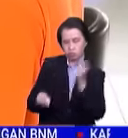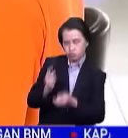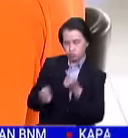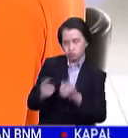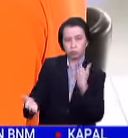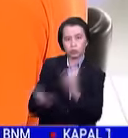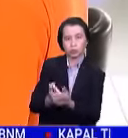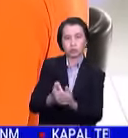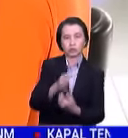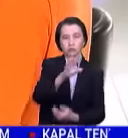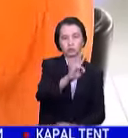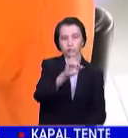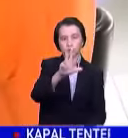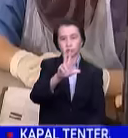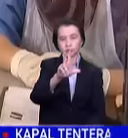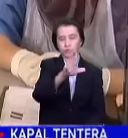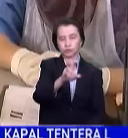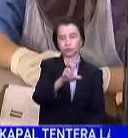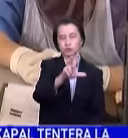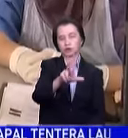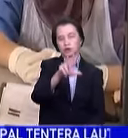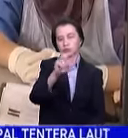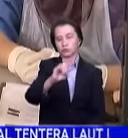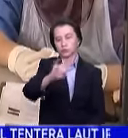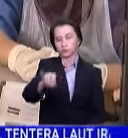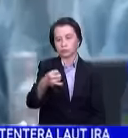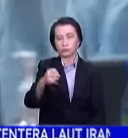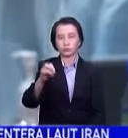hampir 30 juta ringgit.